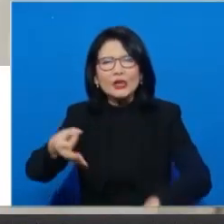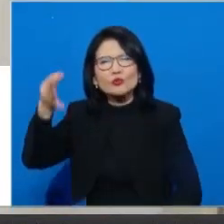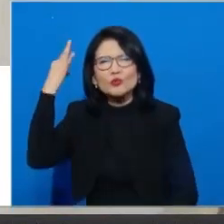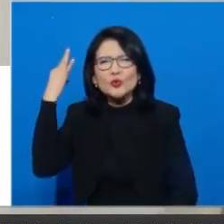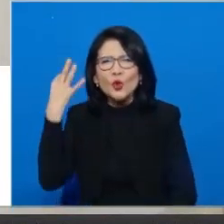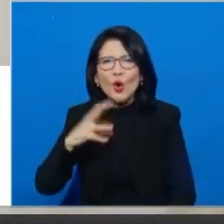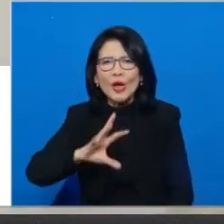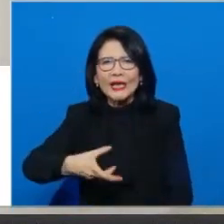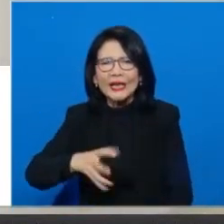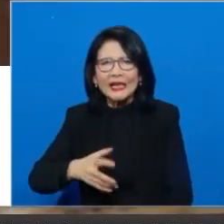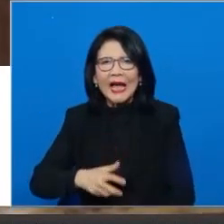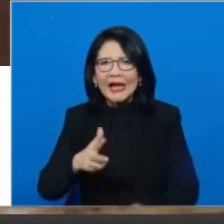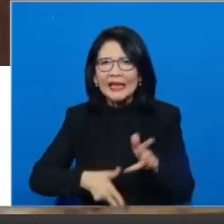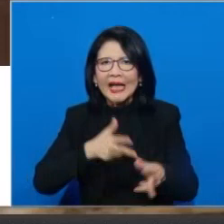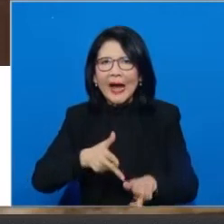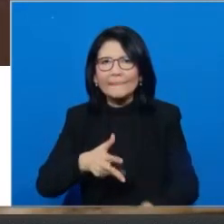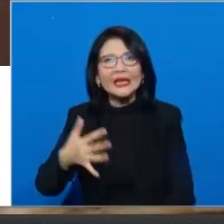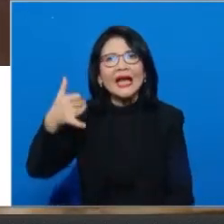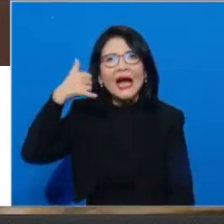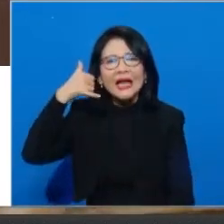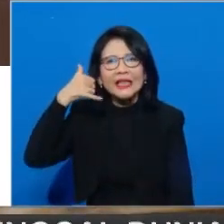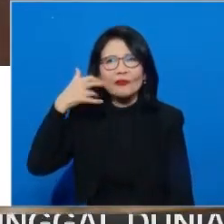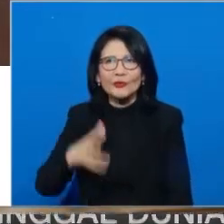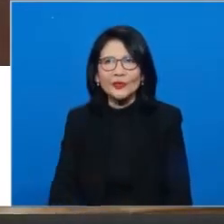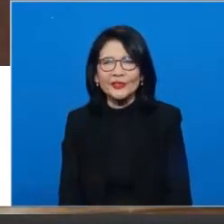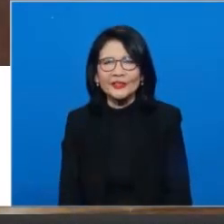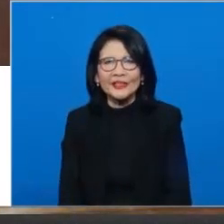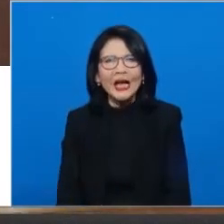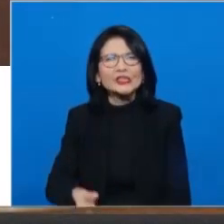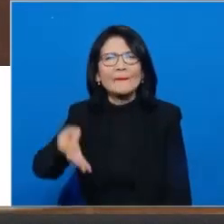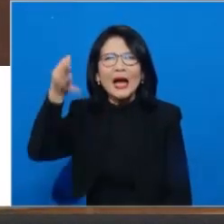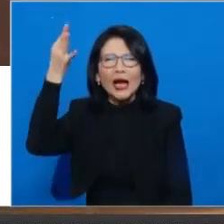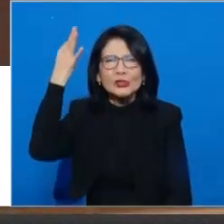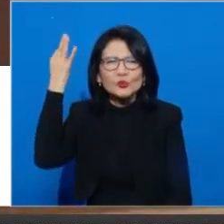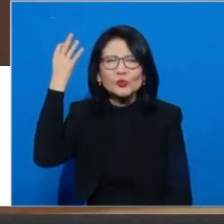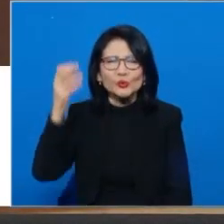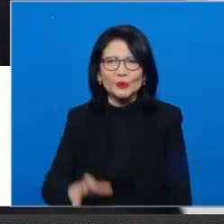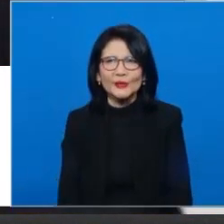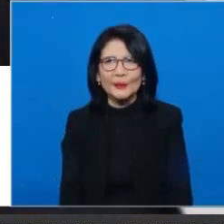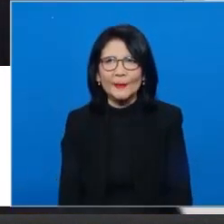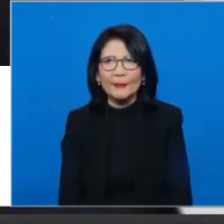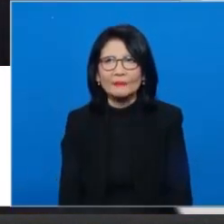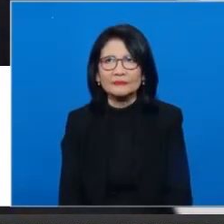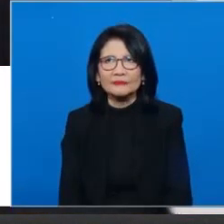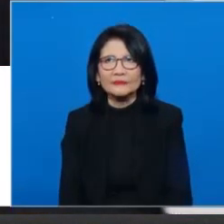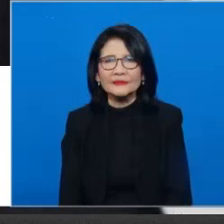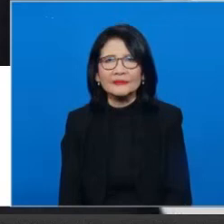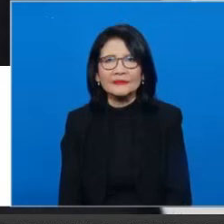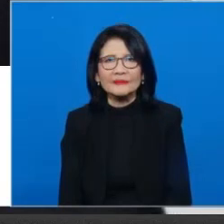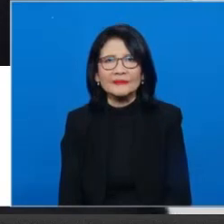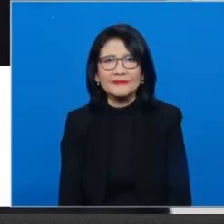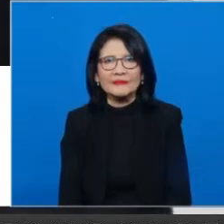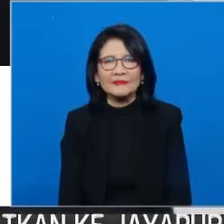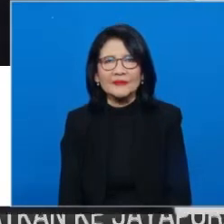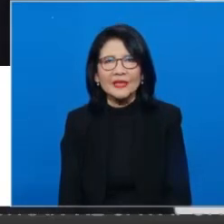mesin telegraf dan telepon, serta diorama jenis lokomotif di masa perkembangan Lawang Sewu. Agar kesan seolah dibawa ke